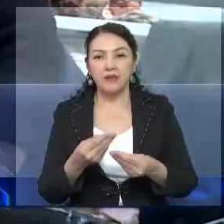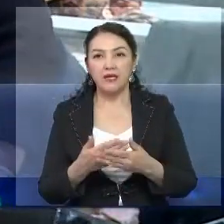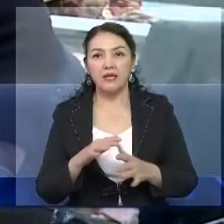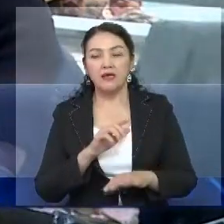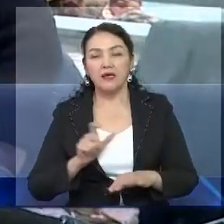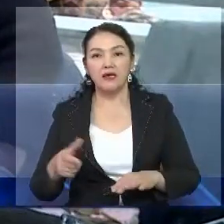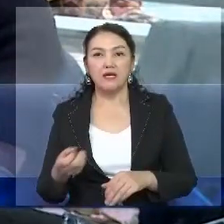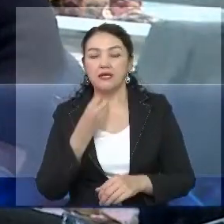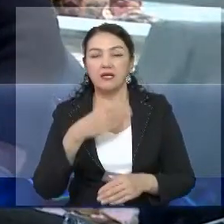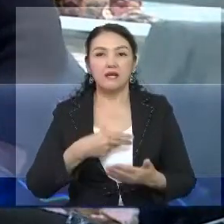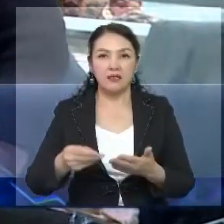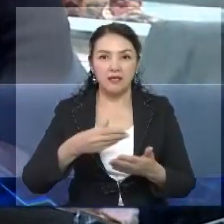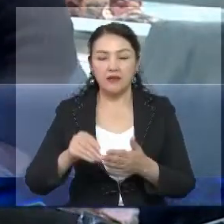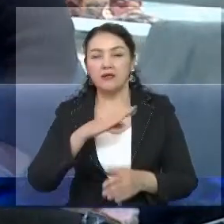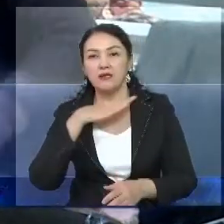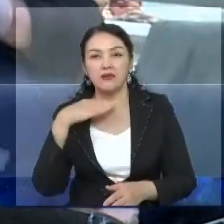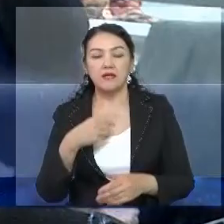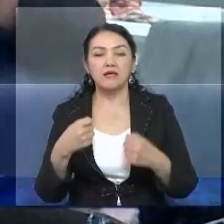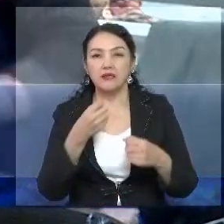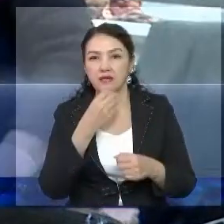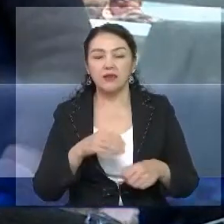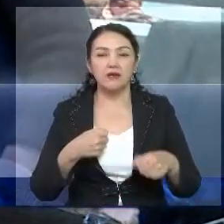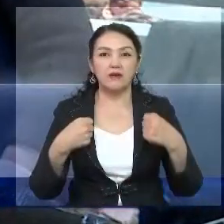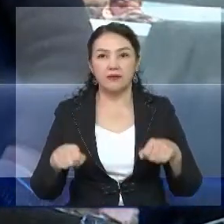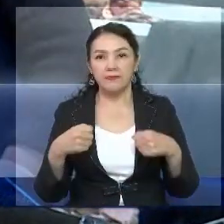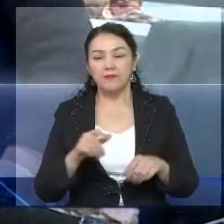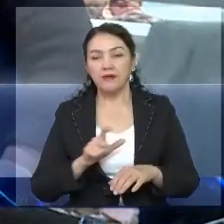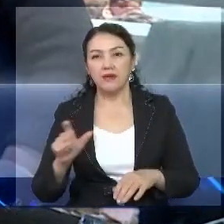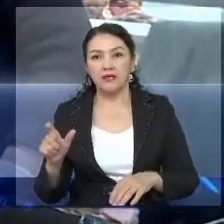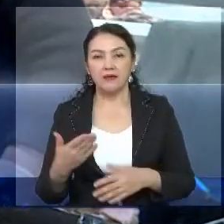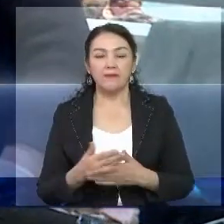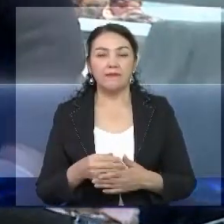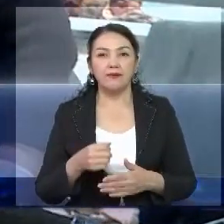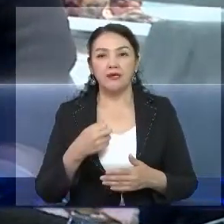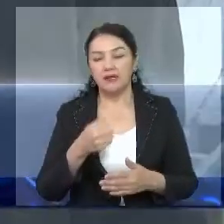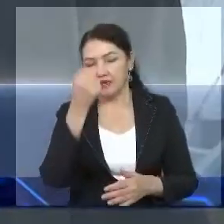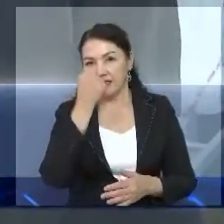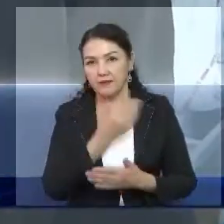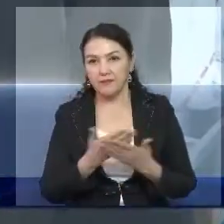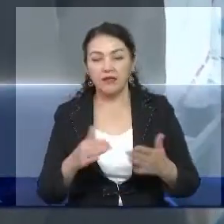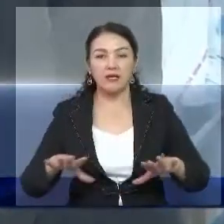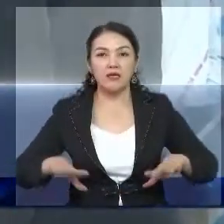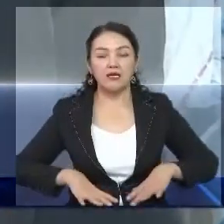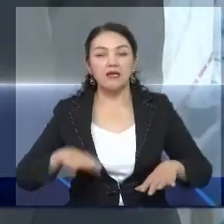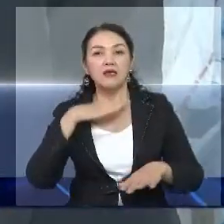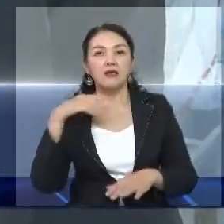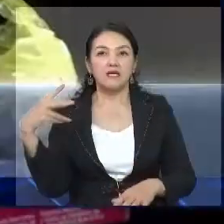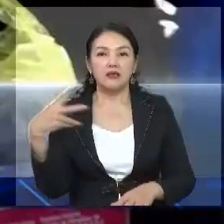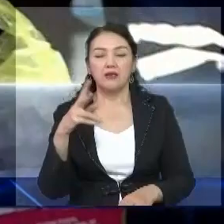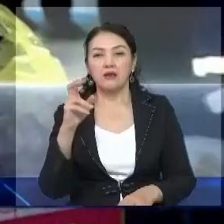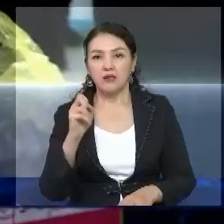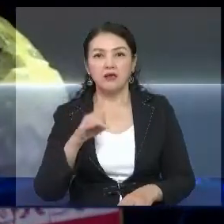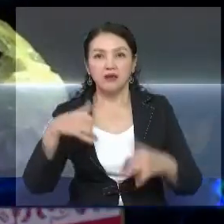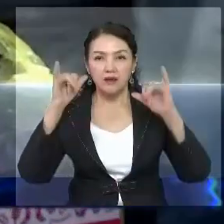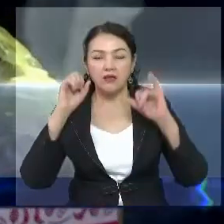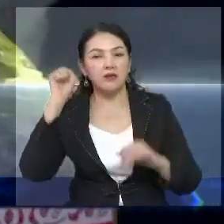Халық жақсы келіп алып жатыр, ет жақсы өтіп жатыр, халық та арза, сатушы да арза. Жылқы етінің келісі 2300,